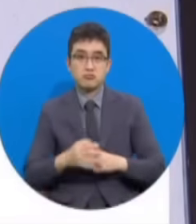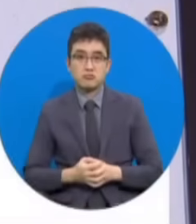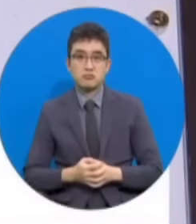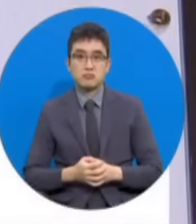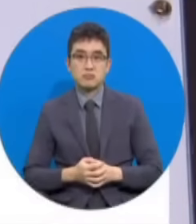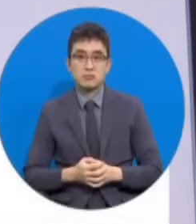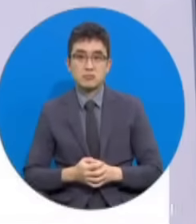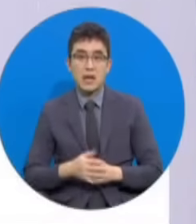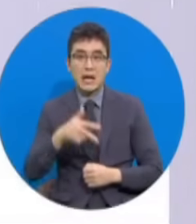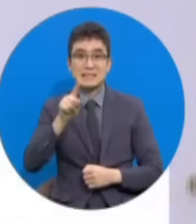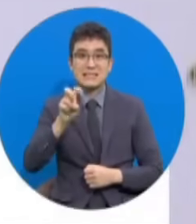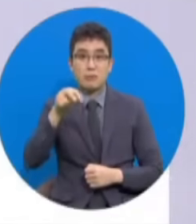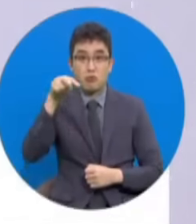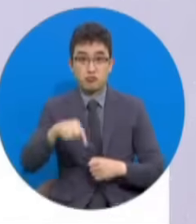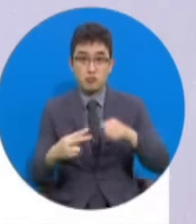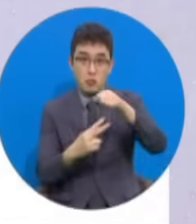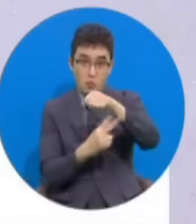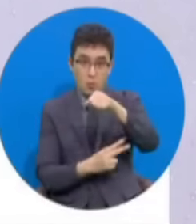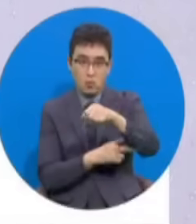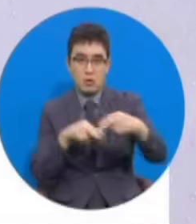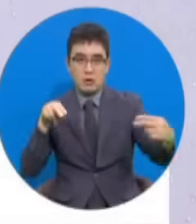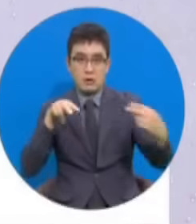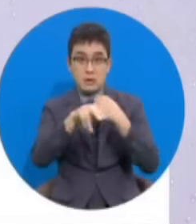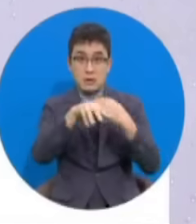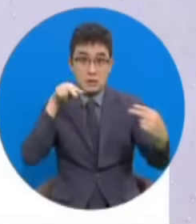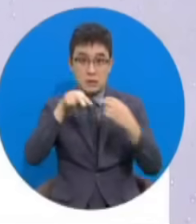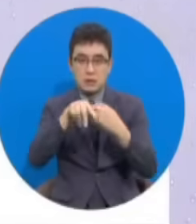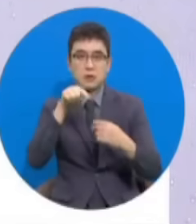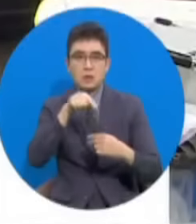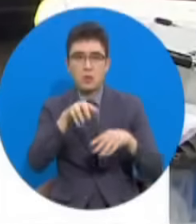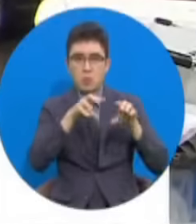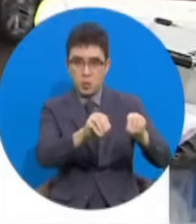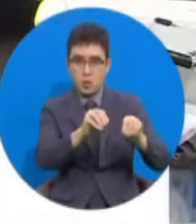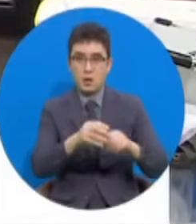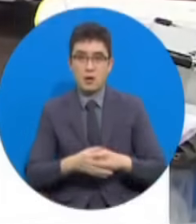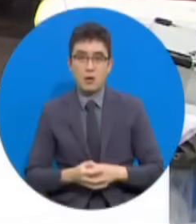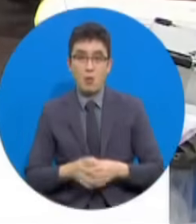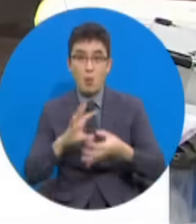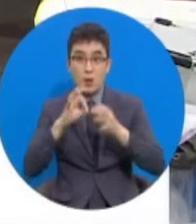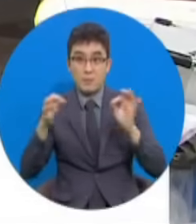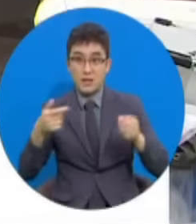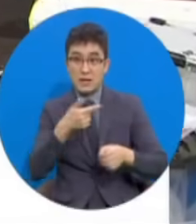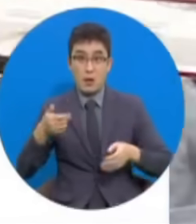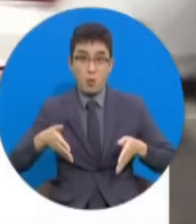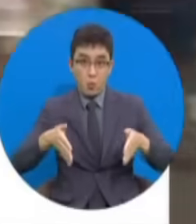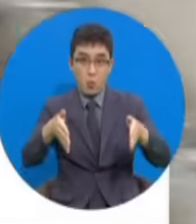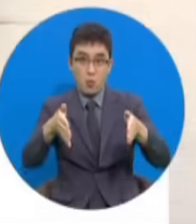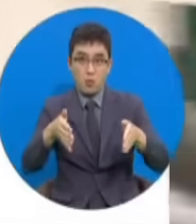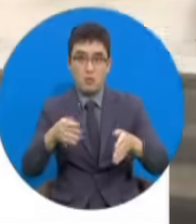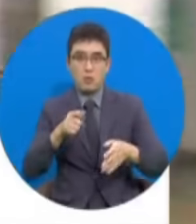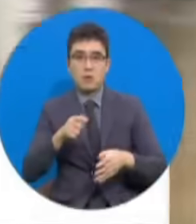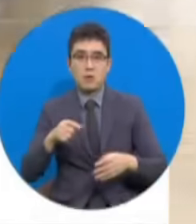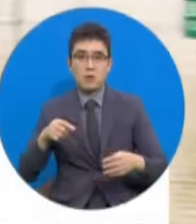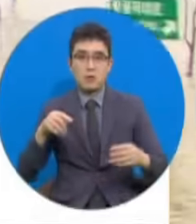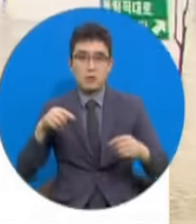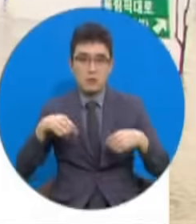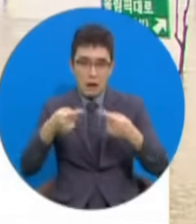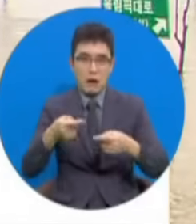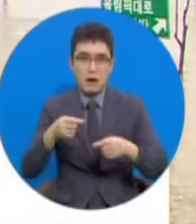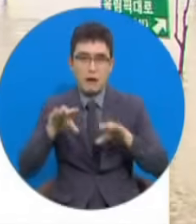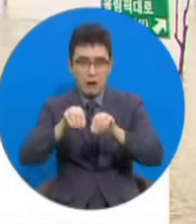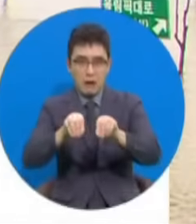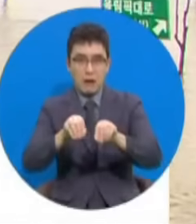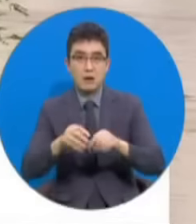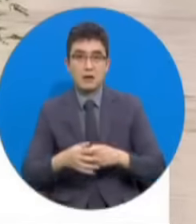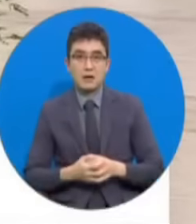운행이 통제됐고 올림픽대로 여의상류 IC 구간 역시 양방향 모두 진입할 수 없습니다. 양재천 인근의